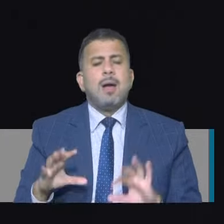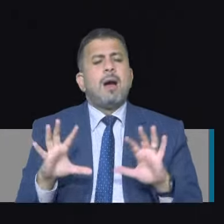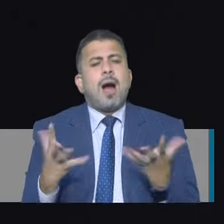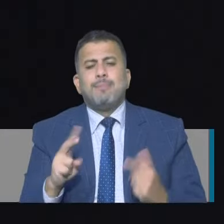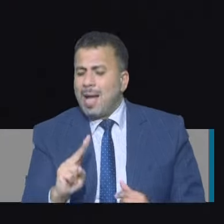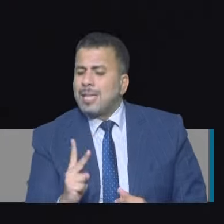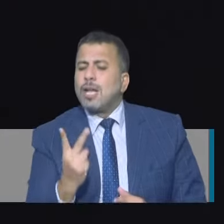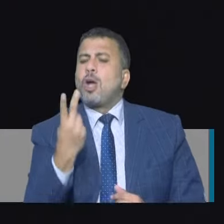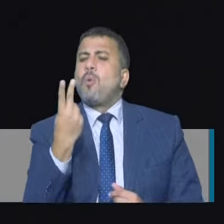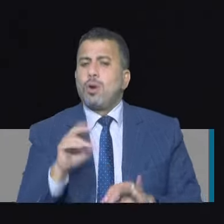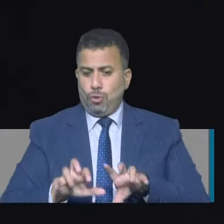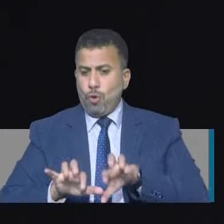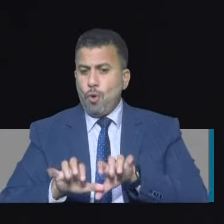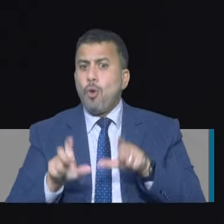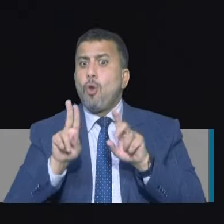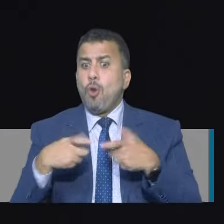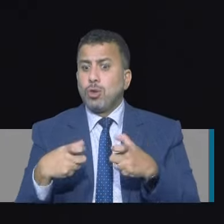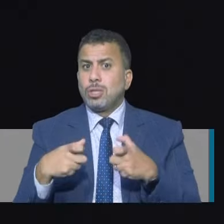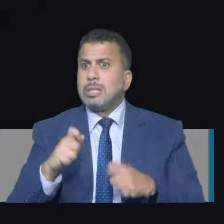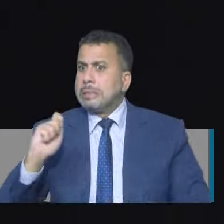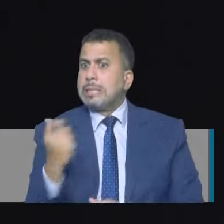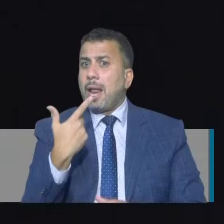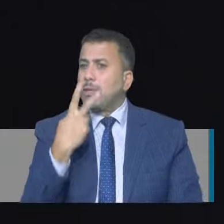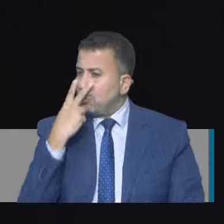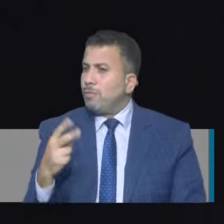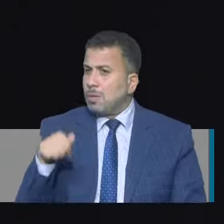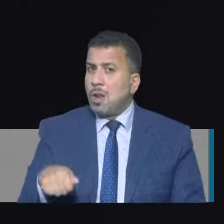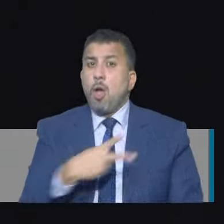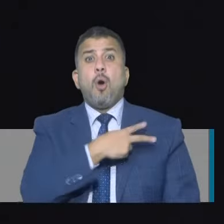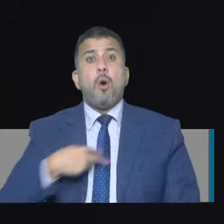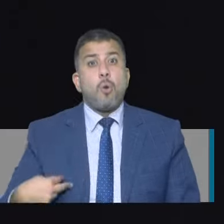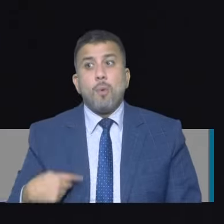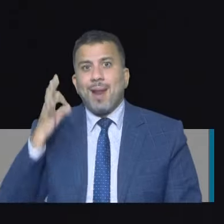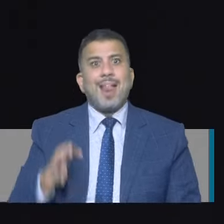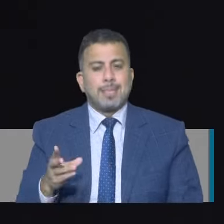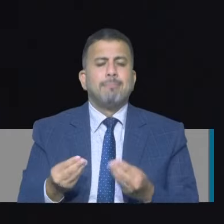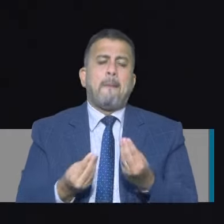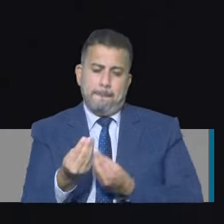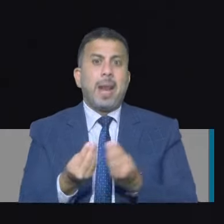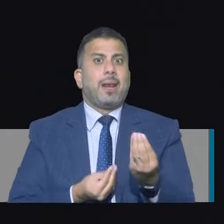التطور التكنولوجي السريع الذي نشهده اليوم اجبر الحكومات على ان تكون